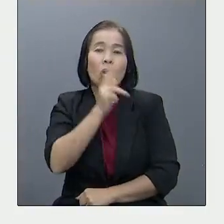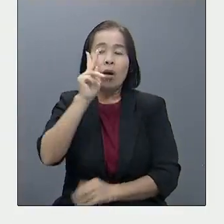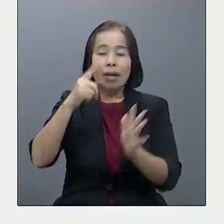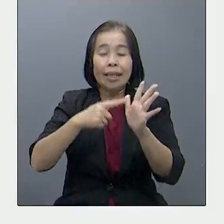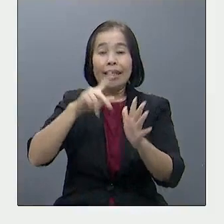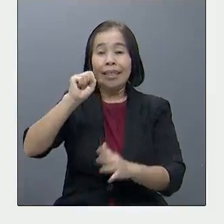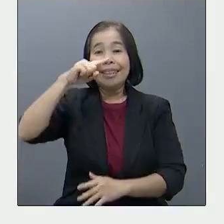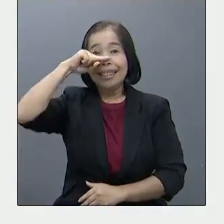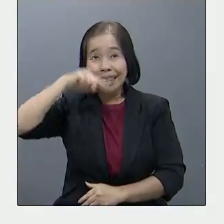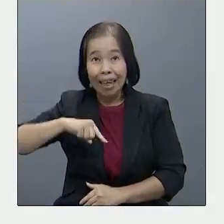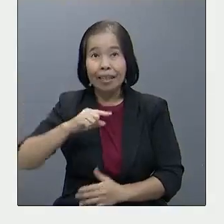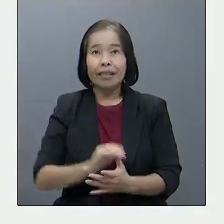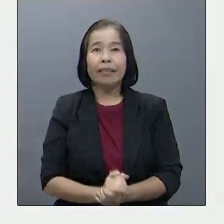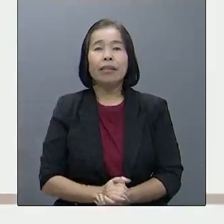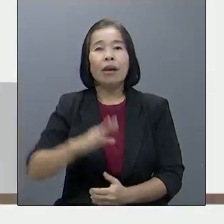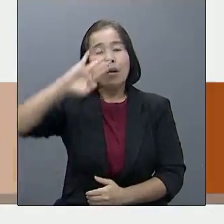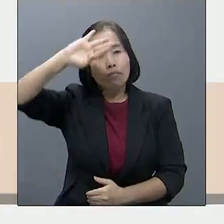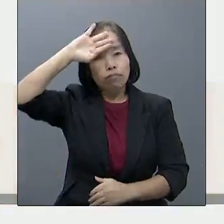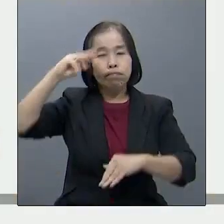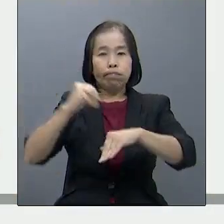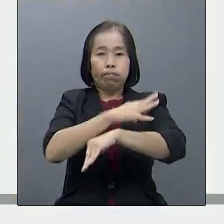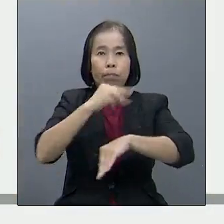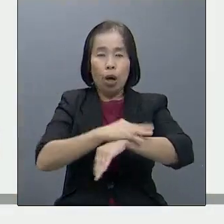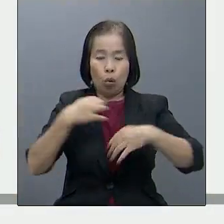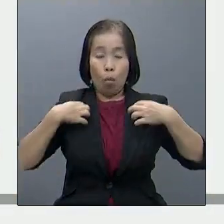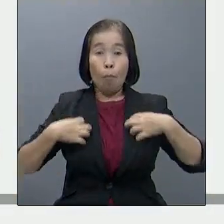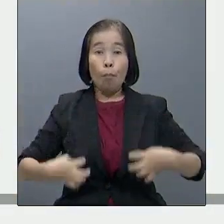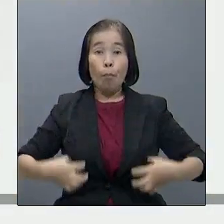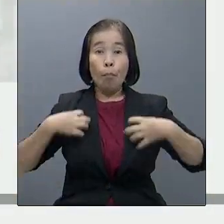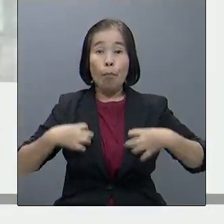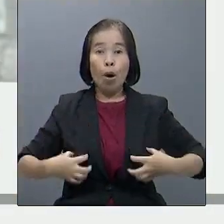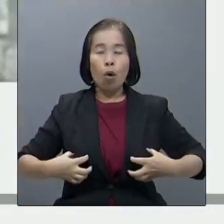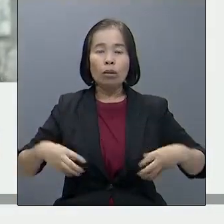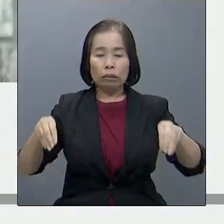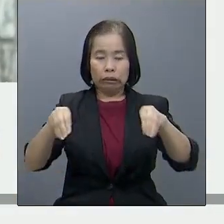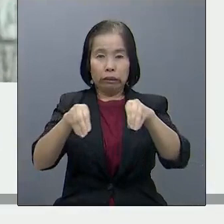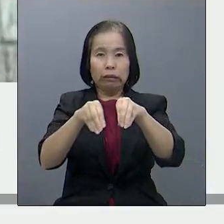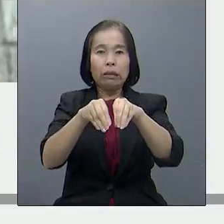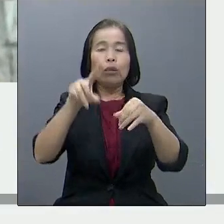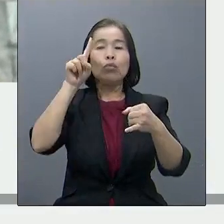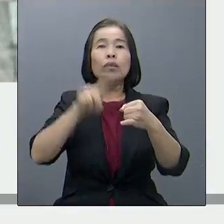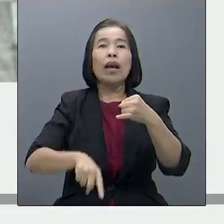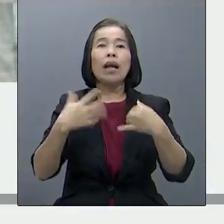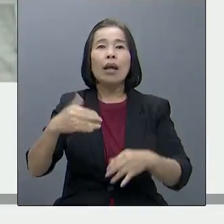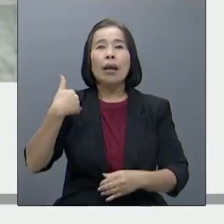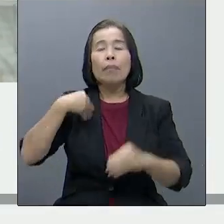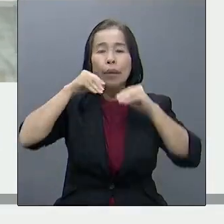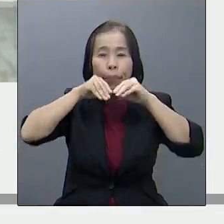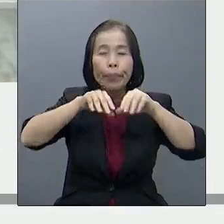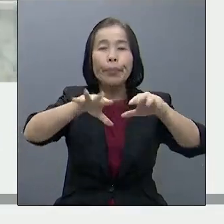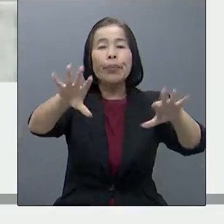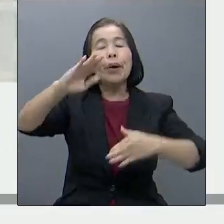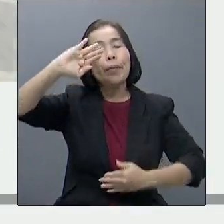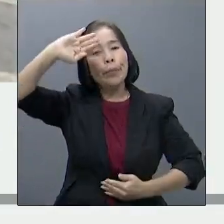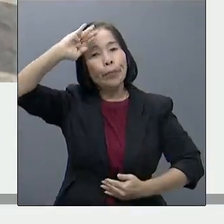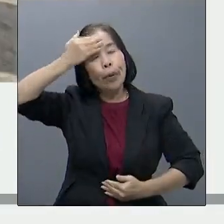ุ หอว่าหมอนุ่มผู้ป่วยมะเร็งปอดระยะที่ 4ออกมาแรเรื่องราวแล้วกอาการป่วยของตัวเองผ่าน